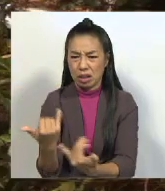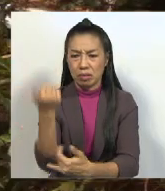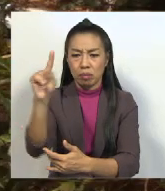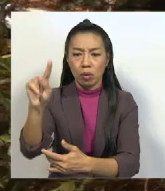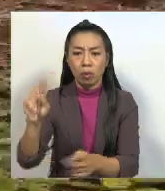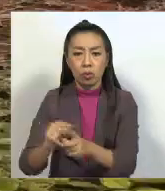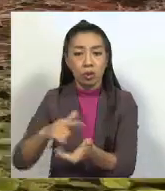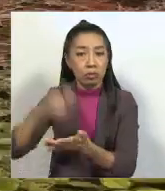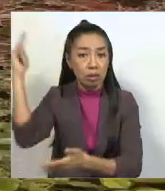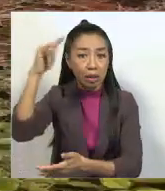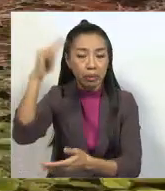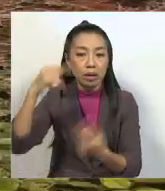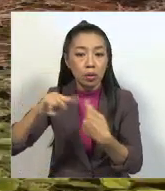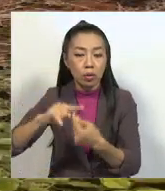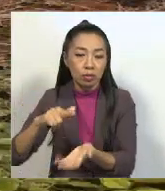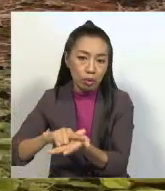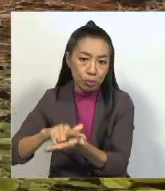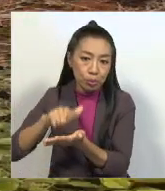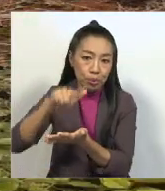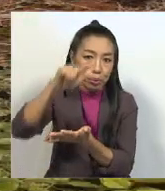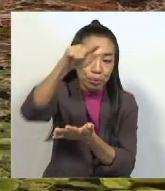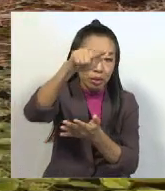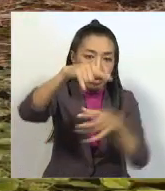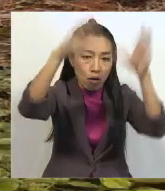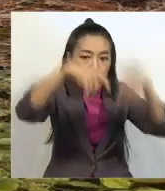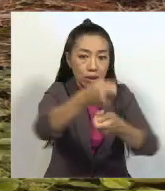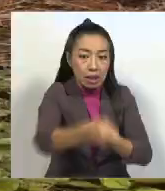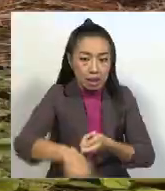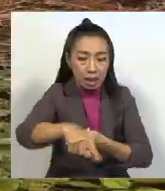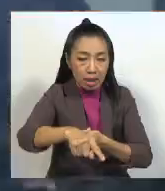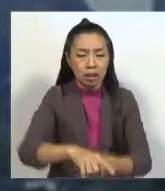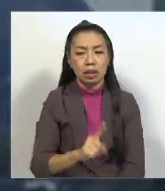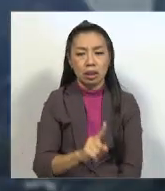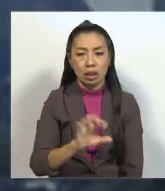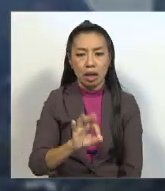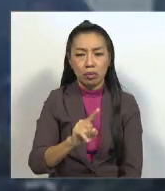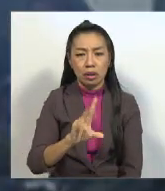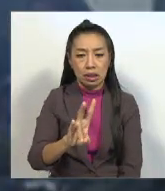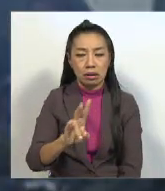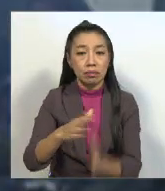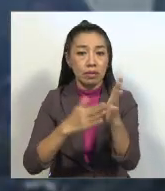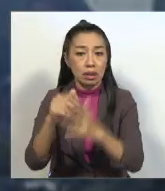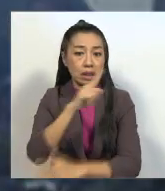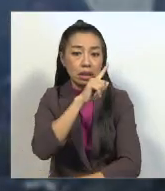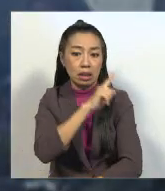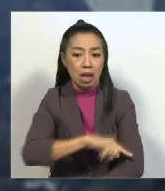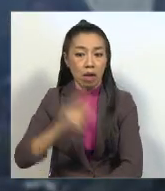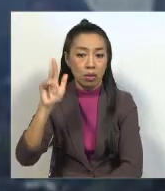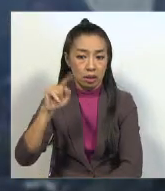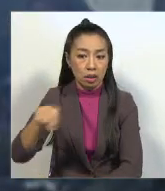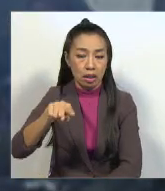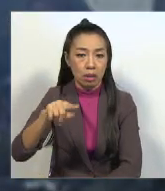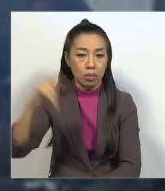ได้เกิดอุบัติเหตุเครื่องบินเกษตรหมายเลขเครื่อง1917สีเขียวขาวตกที่พื้นที่หมู่ที่9ตำบ